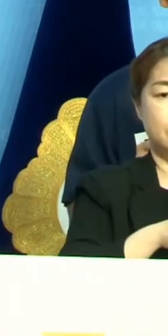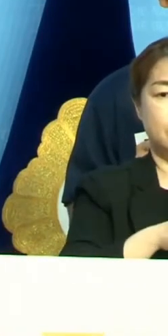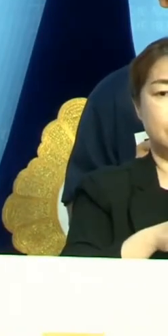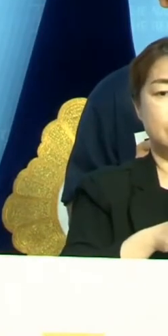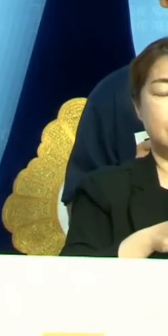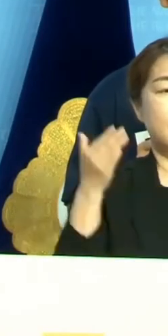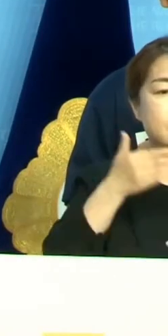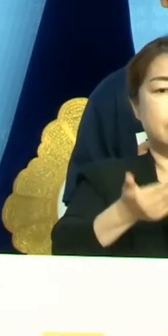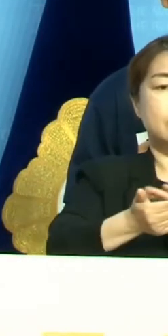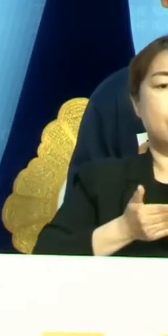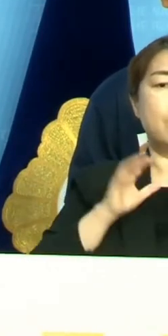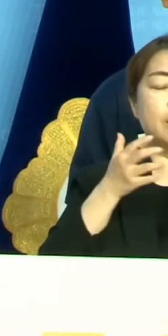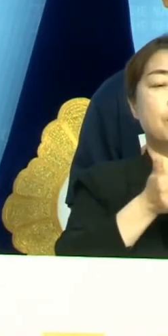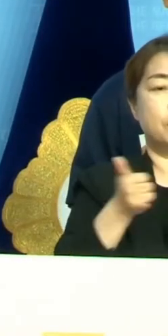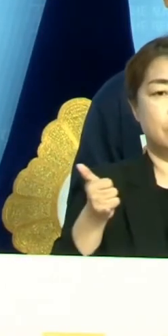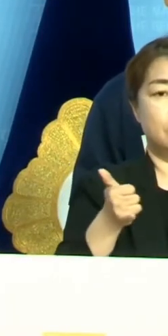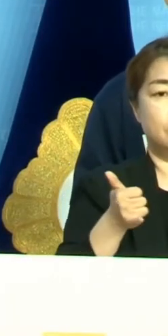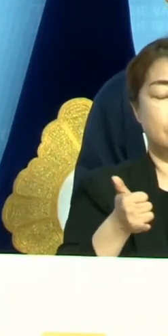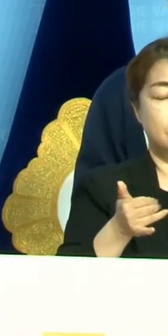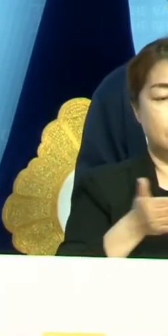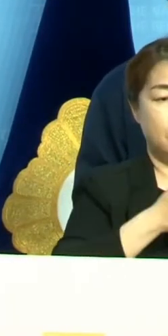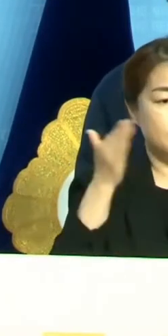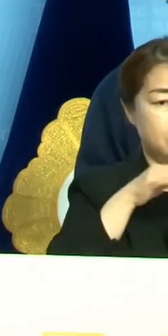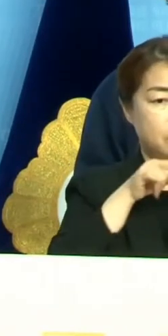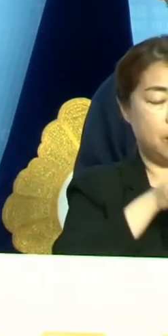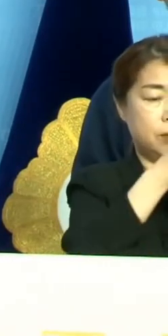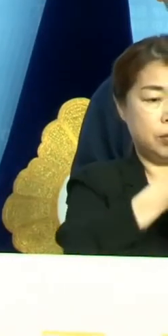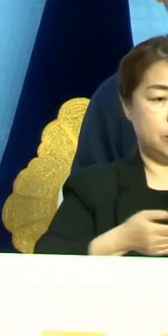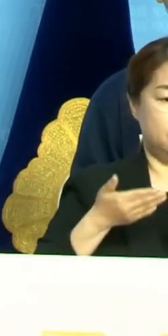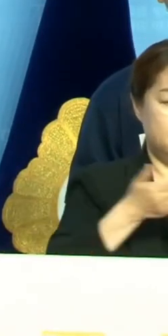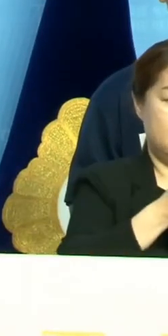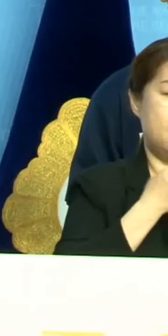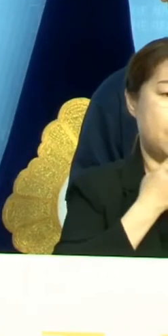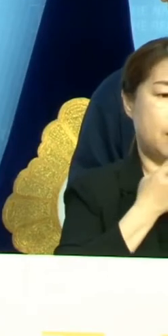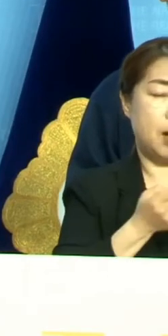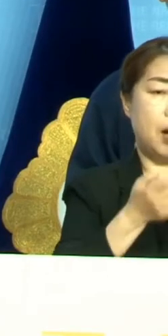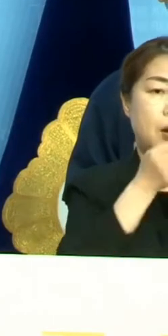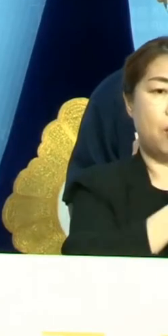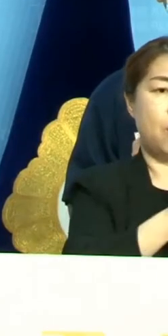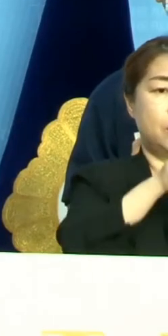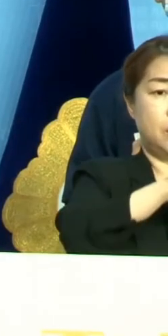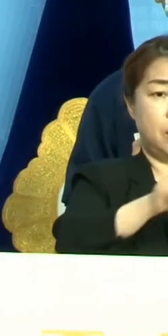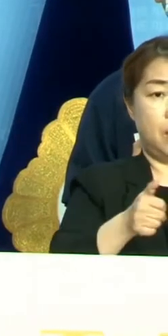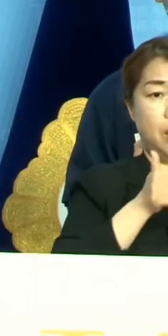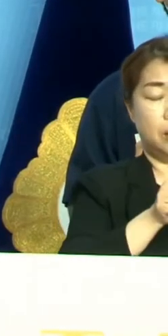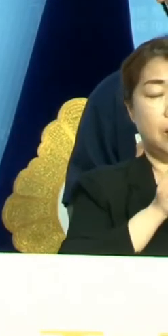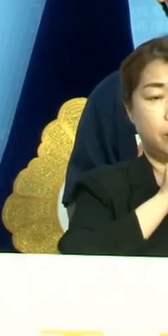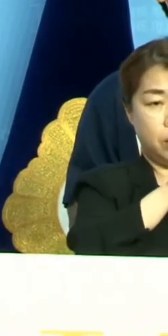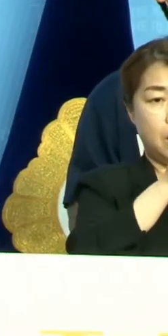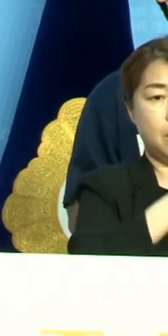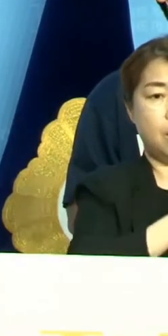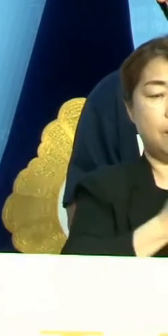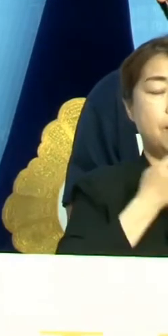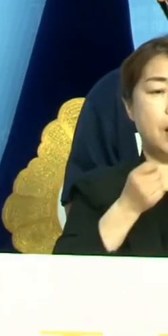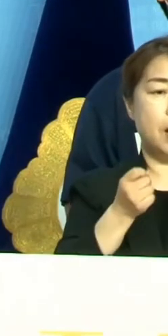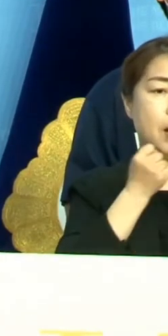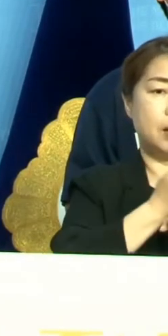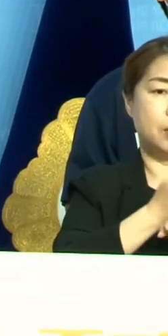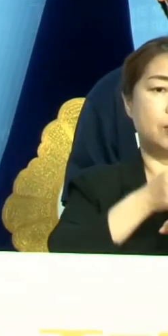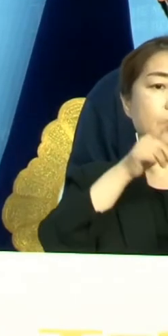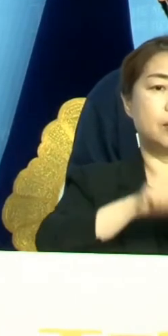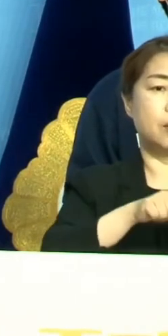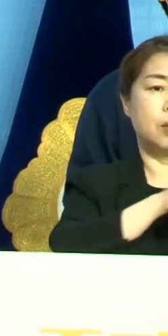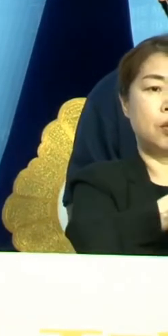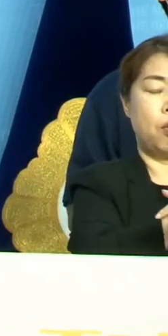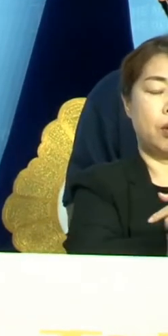대한민국의 국민입니다 학생들에게 불이익을 언급하며 소송을 취하라고 압박하는 것은 국민의 기본권을